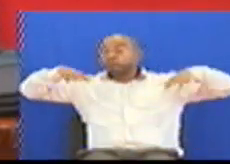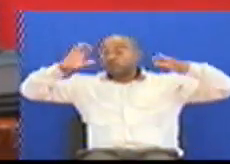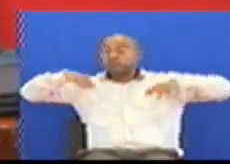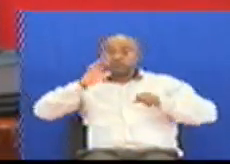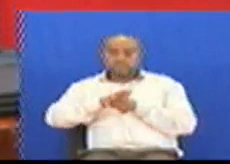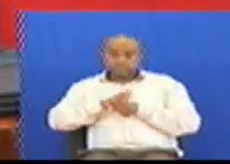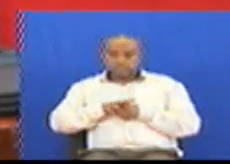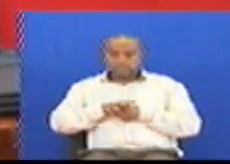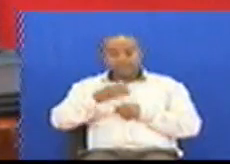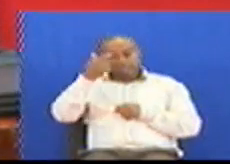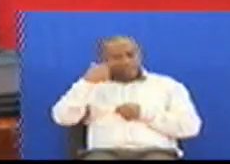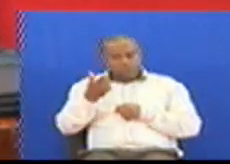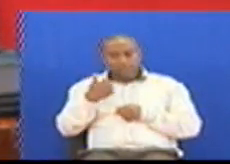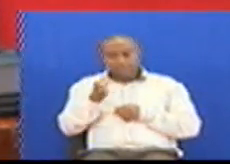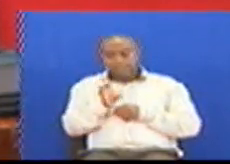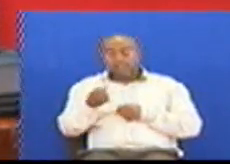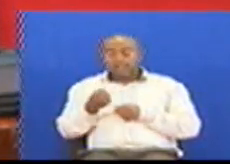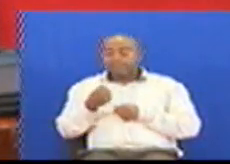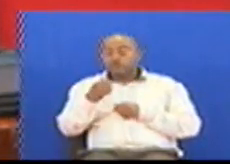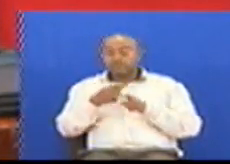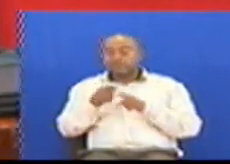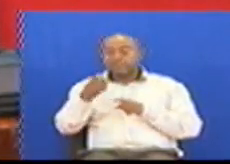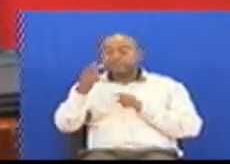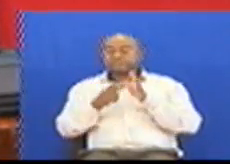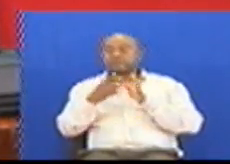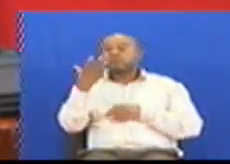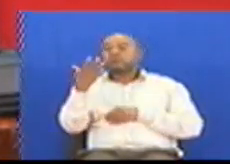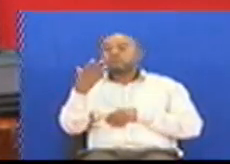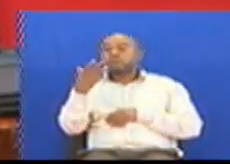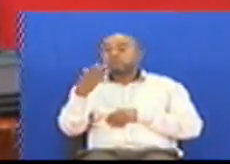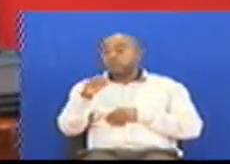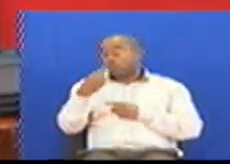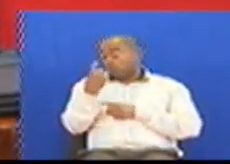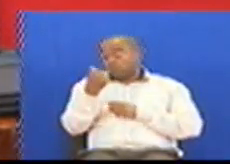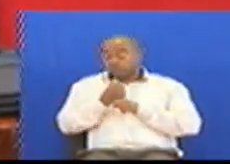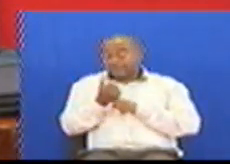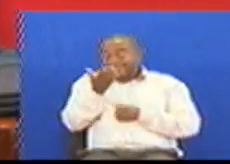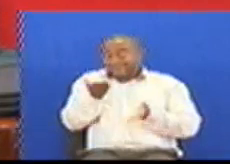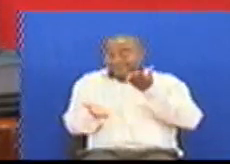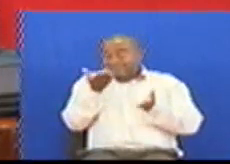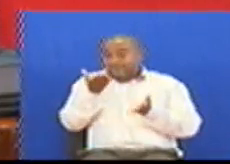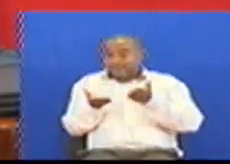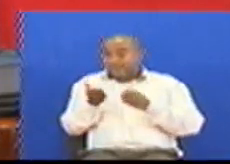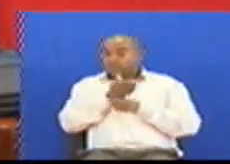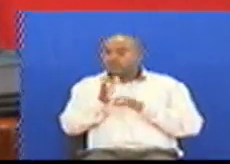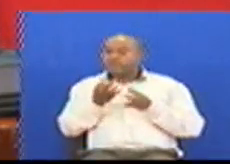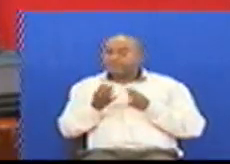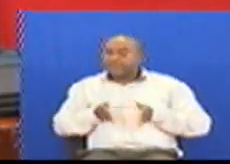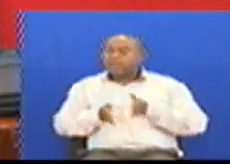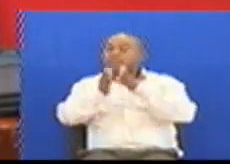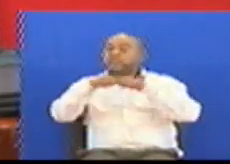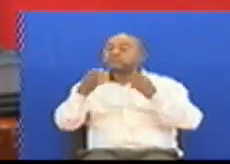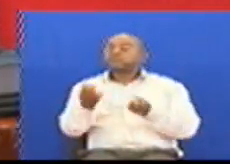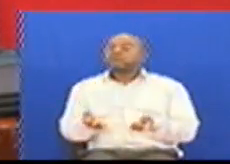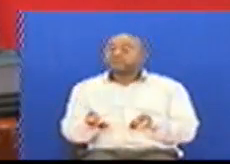275. Ninachoomba ni kwamba katika hizo fedha kwanza ifanyike tathmini ya kutosha ya athari za hii dharura.